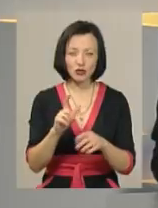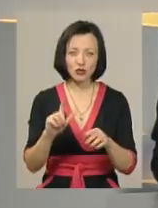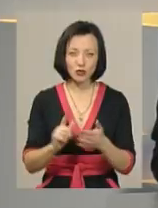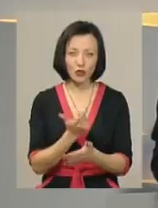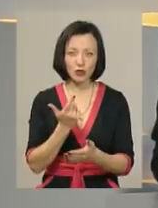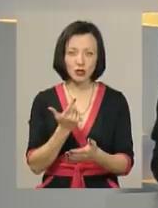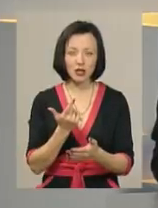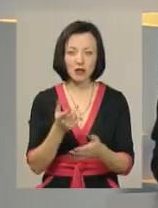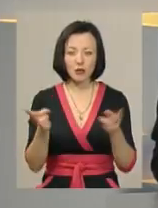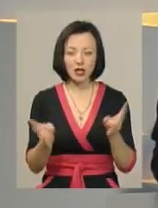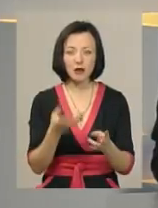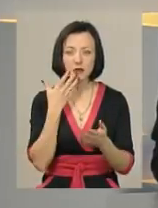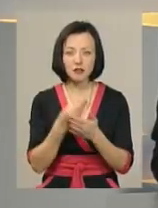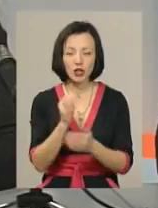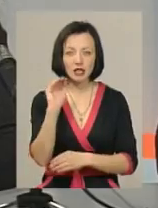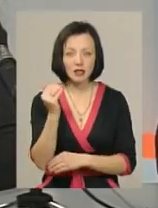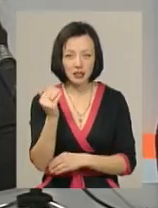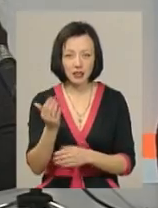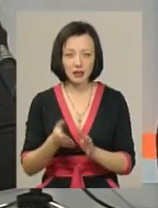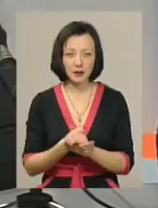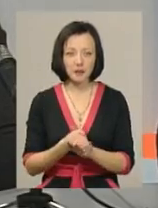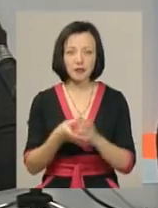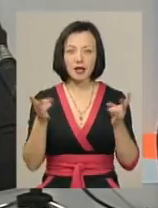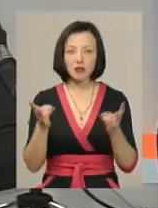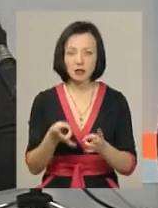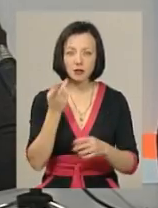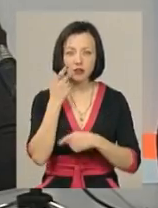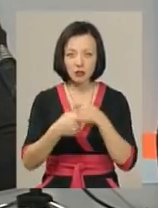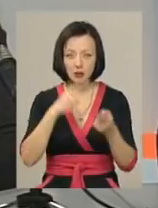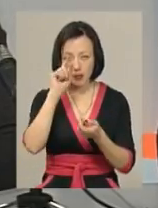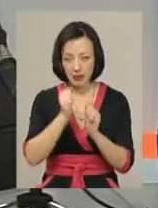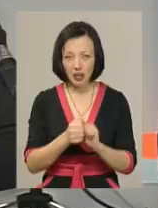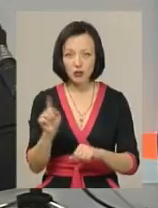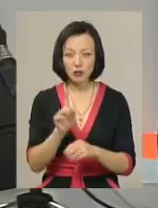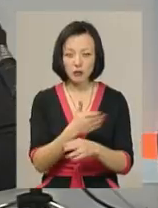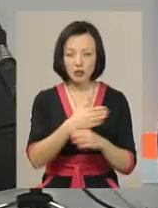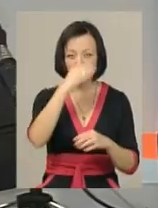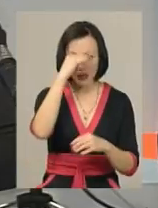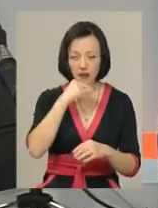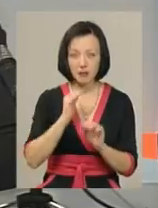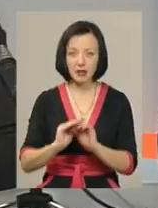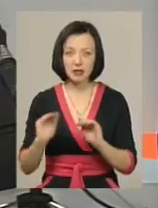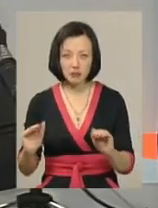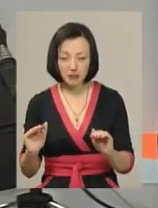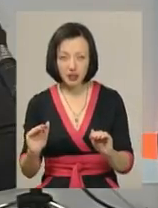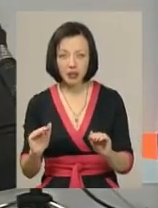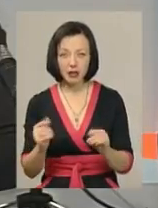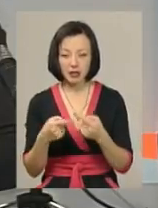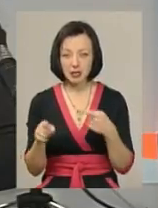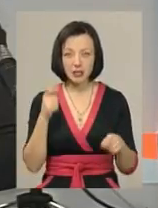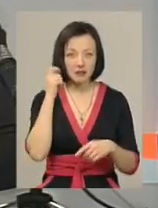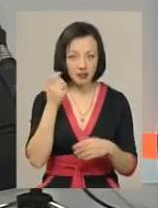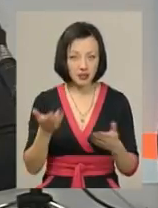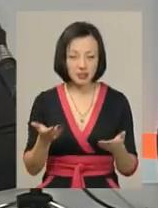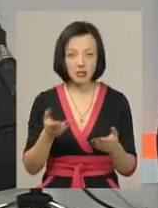таки потреби своєї дитини потрібно завжди пам'ятати що між батьками і дітьми різниця у